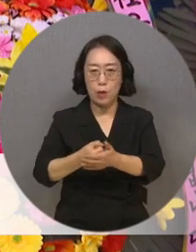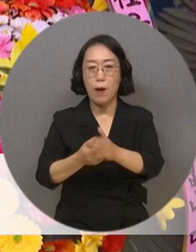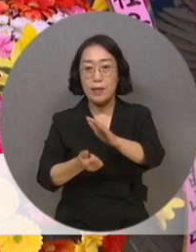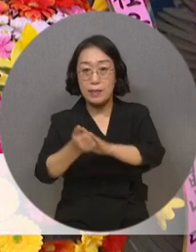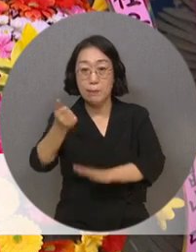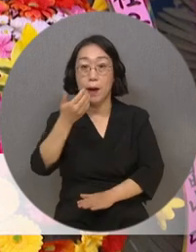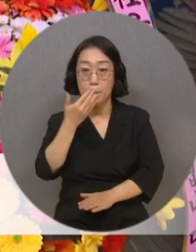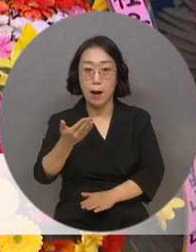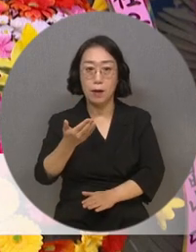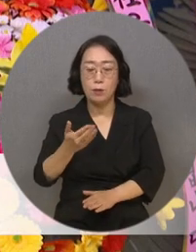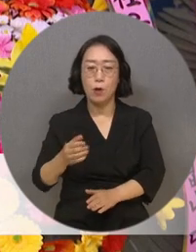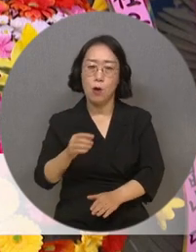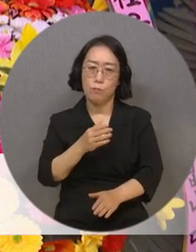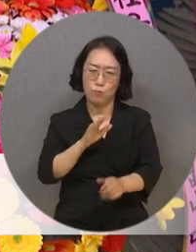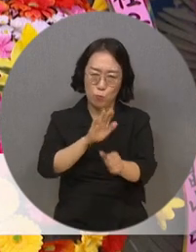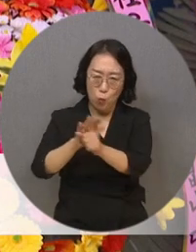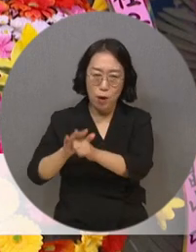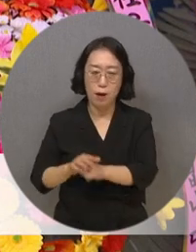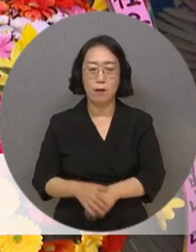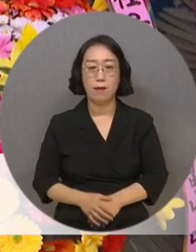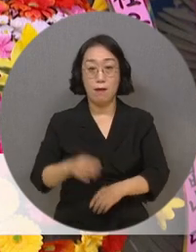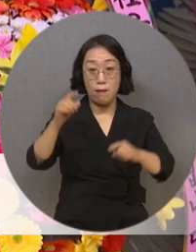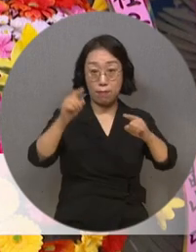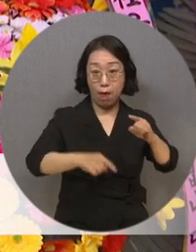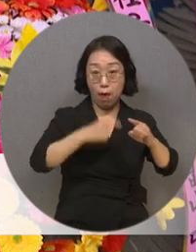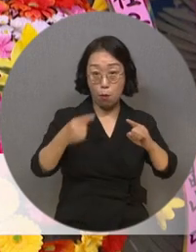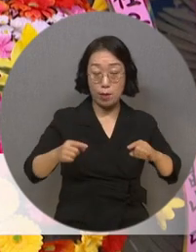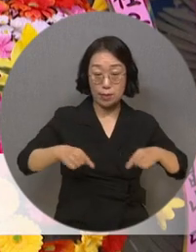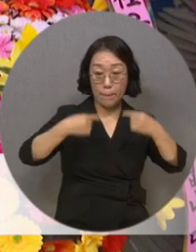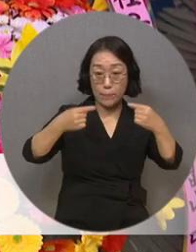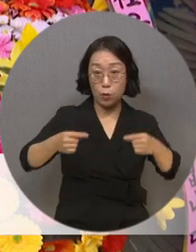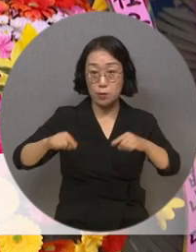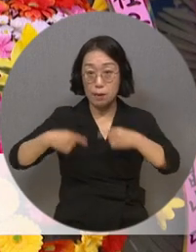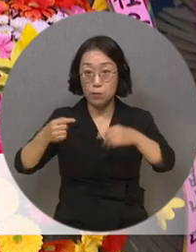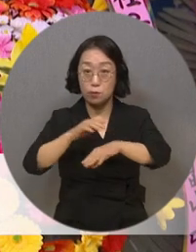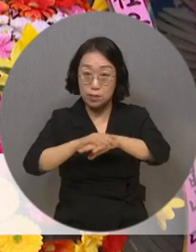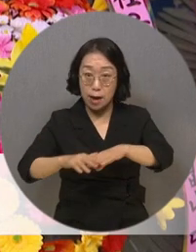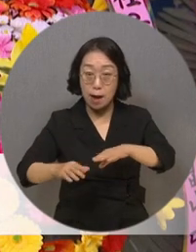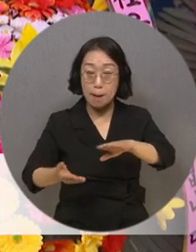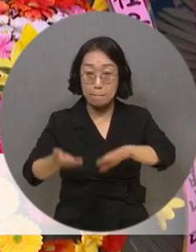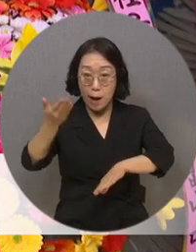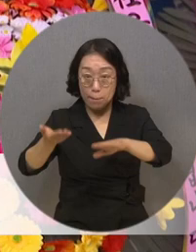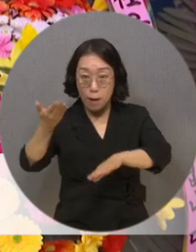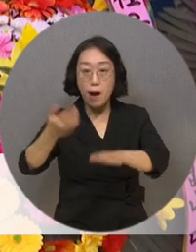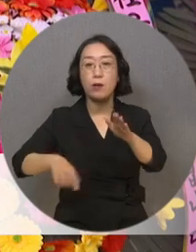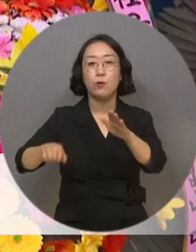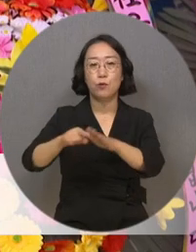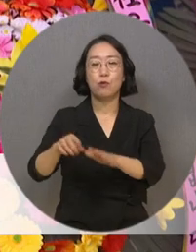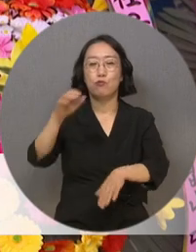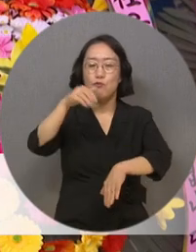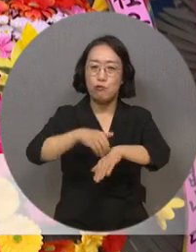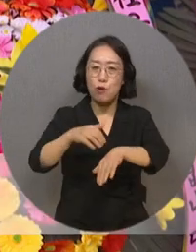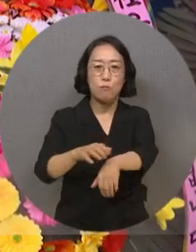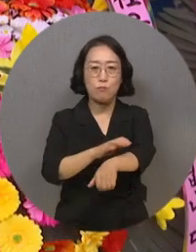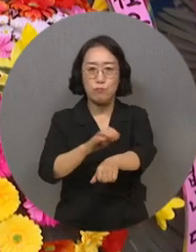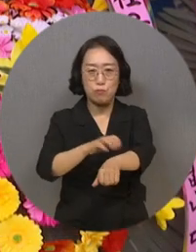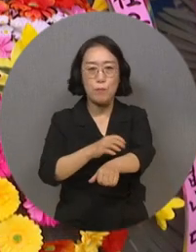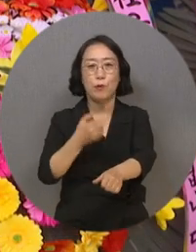있도록 최선의 지원을 다하며 국내 각종 대회에서 좋은 성적을 거둘 수 있도록 훈련에도 불편함이 없도록 하겠습니다.